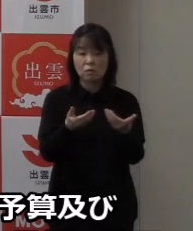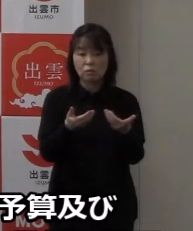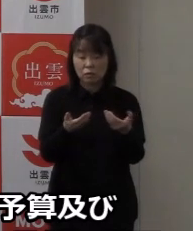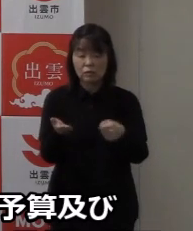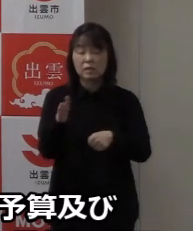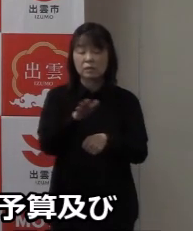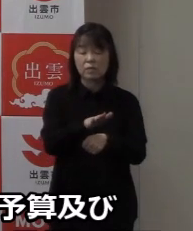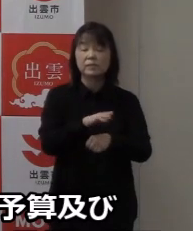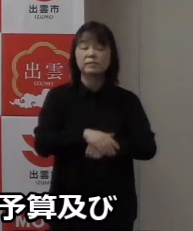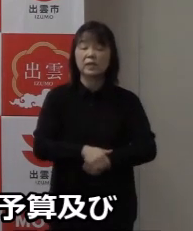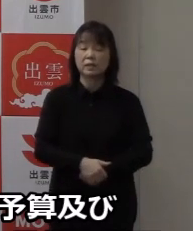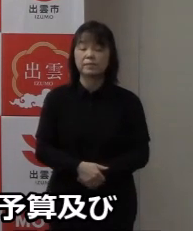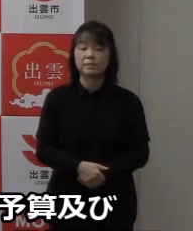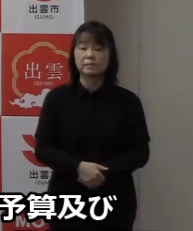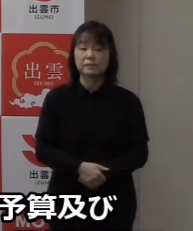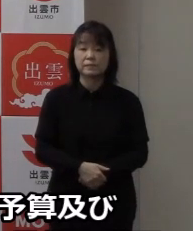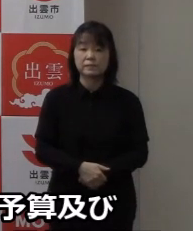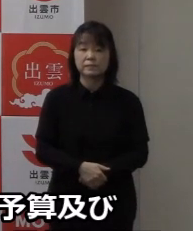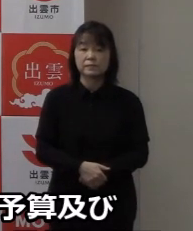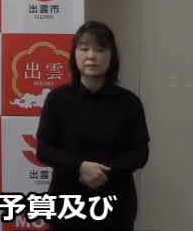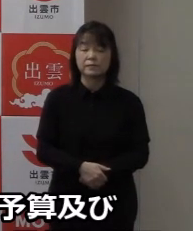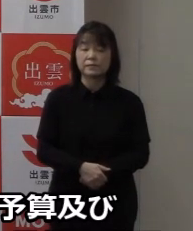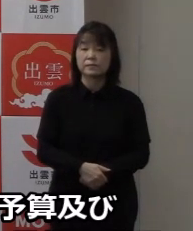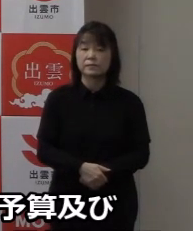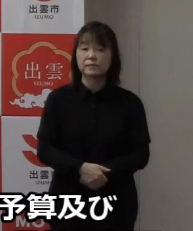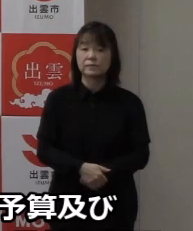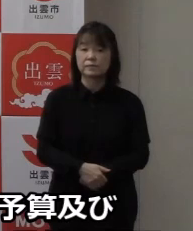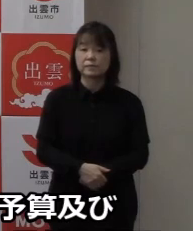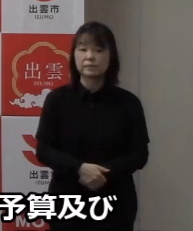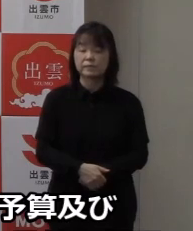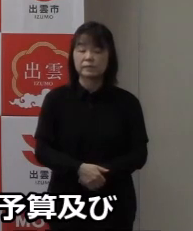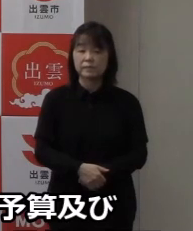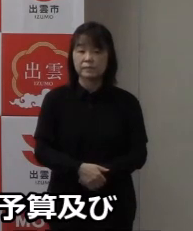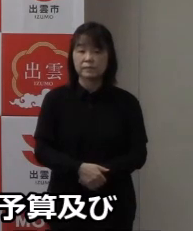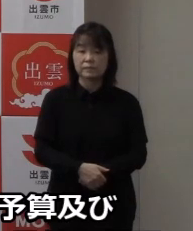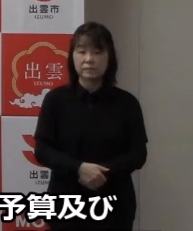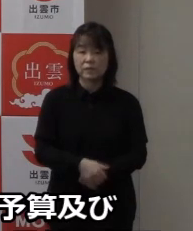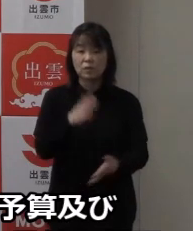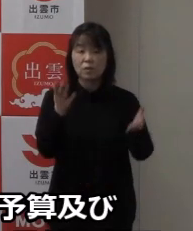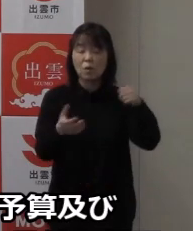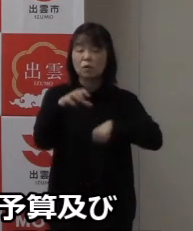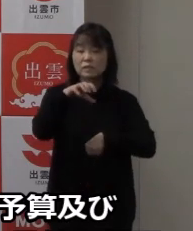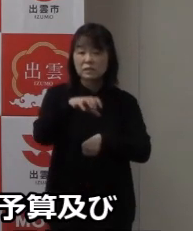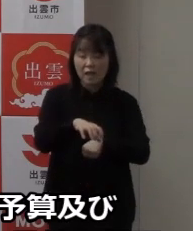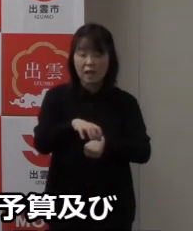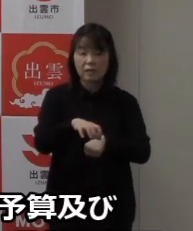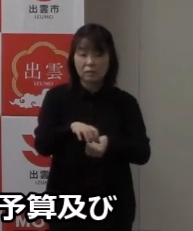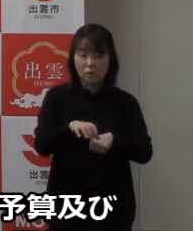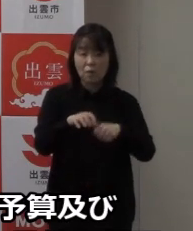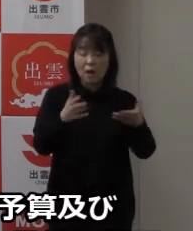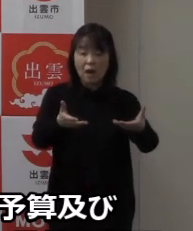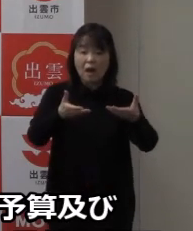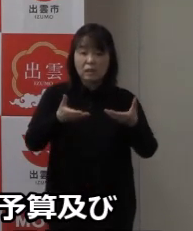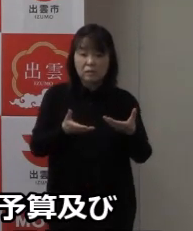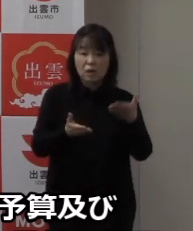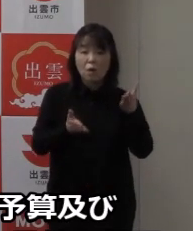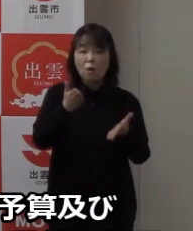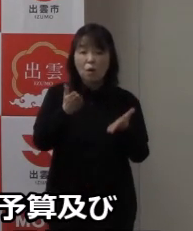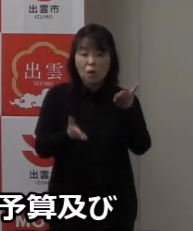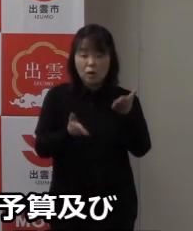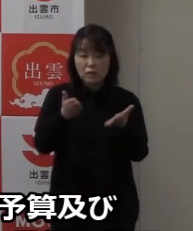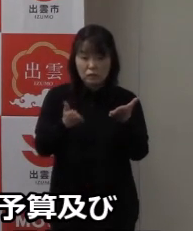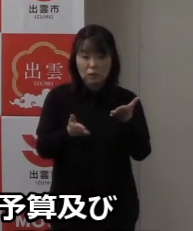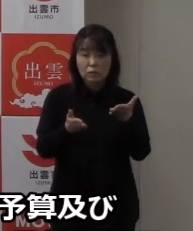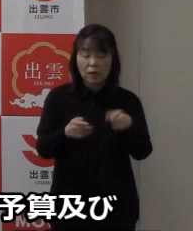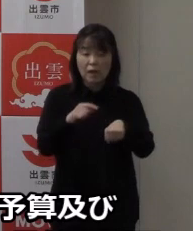創設したいというふうに思っております。幼稚園の預かり保育事業につきましては、長時間預かり